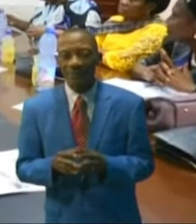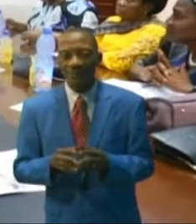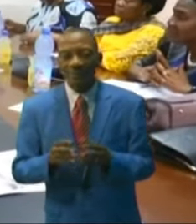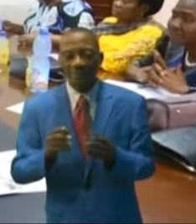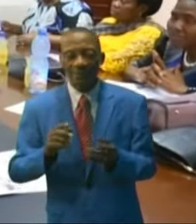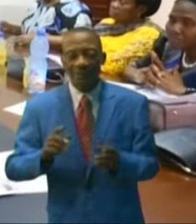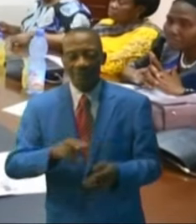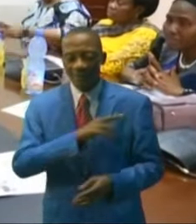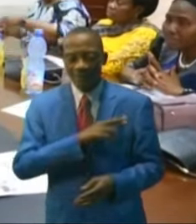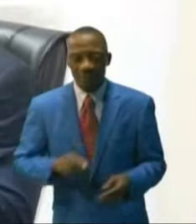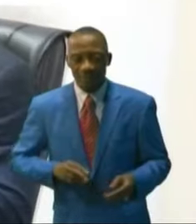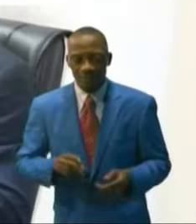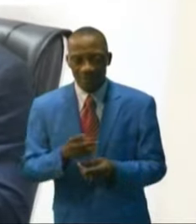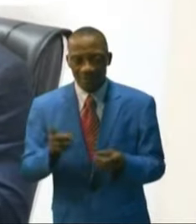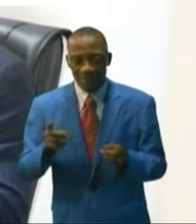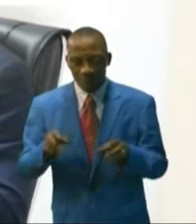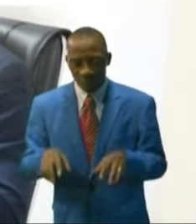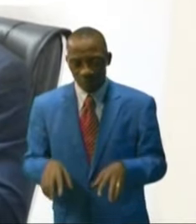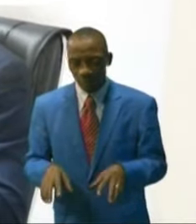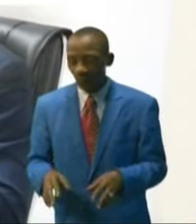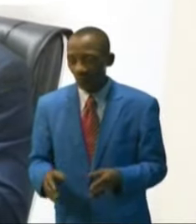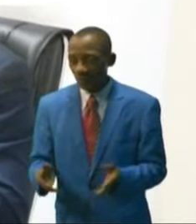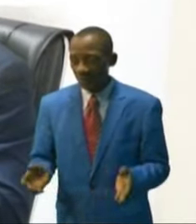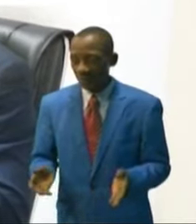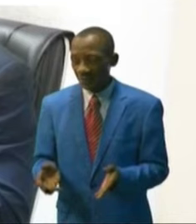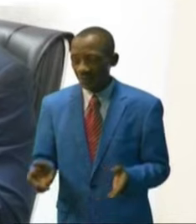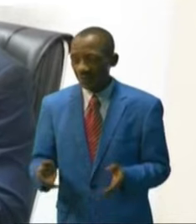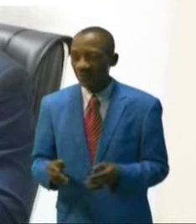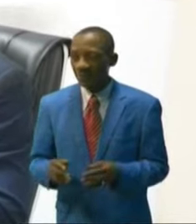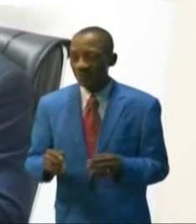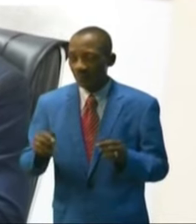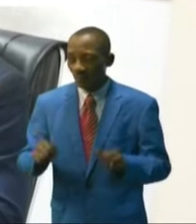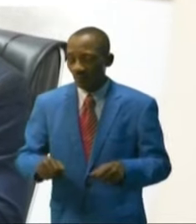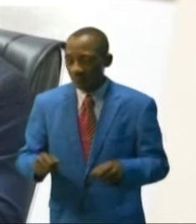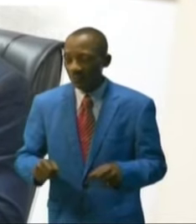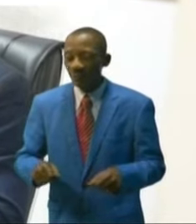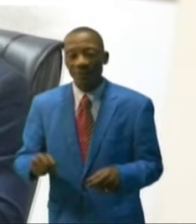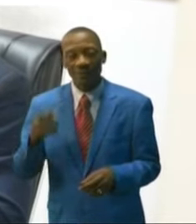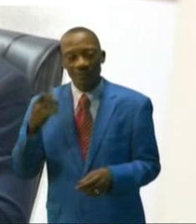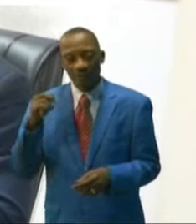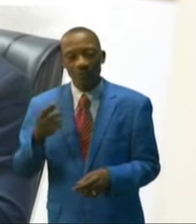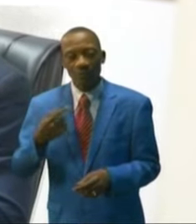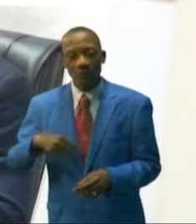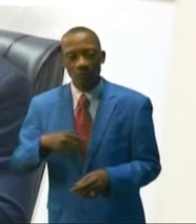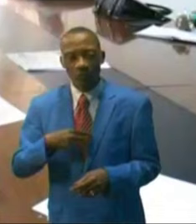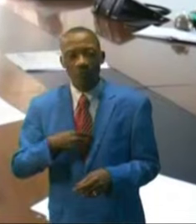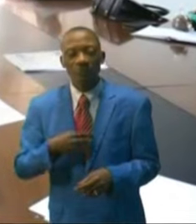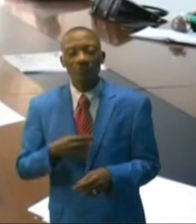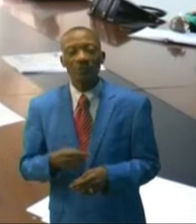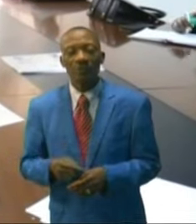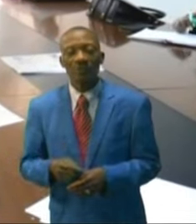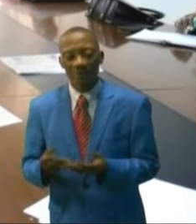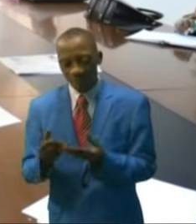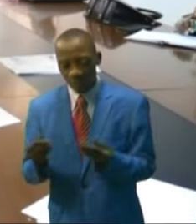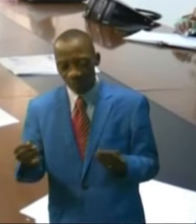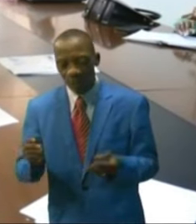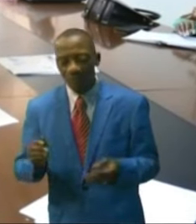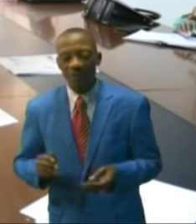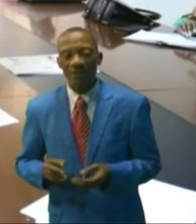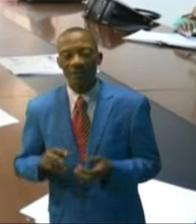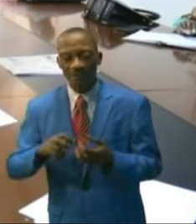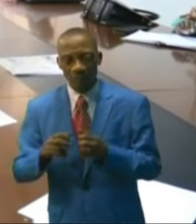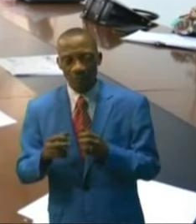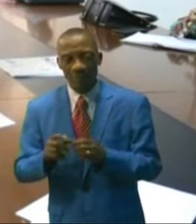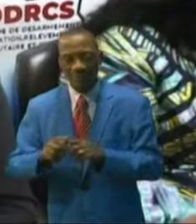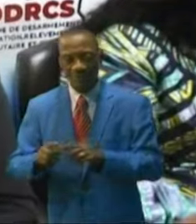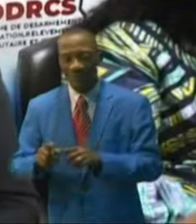du Congo qui s'occupe de différentes organisations sur la protection, la sécurité, la promotion et les droits de la